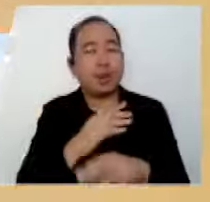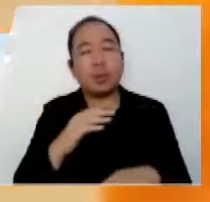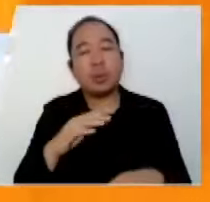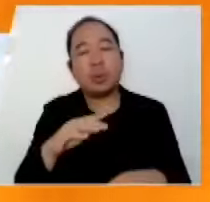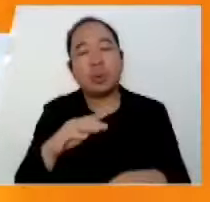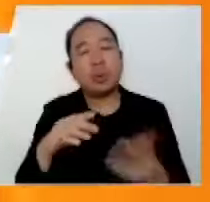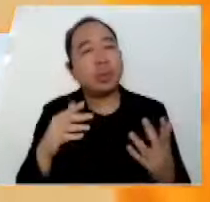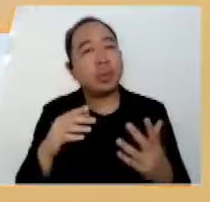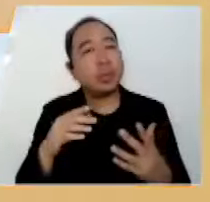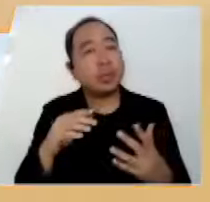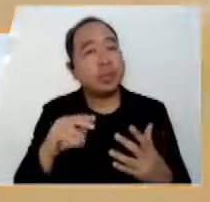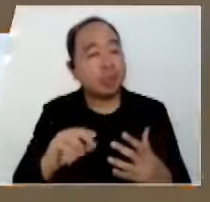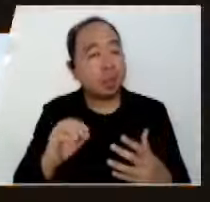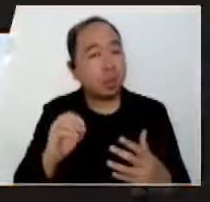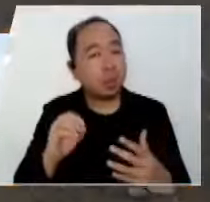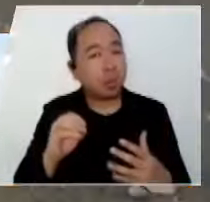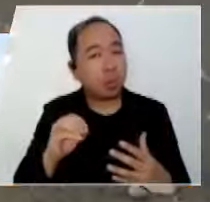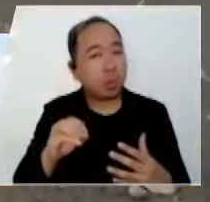Oro,